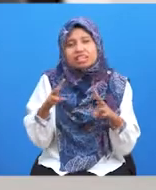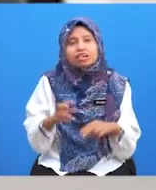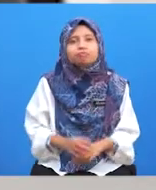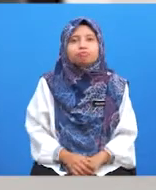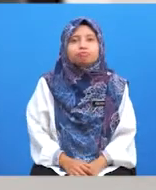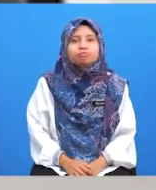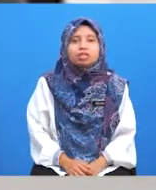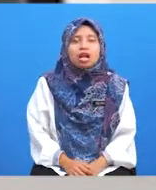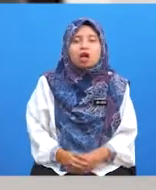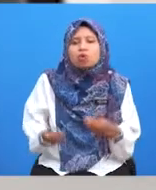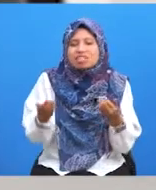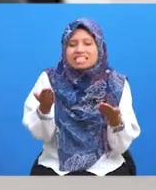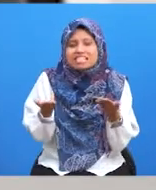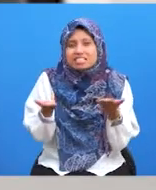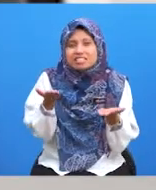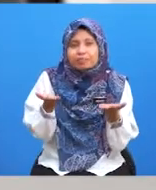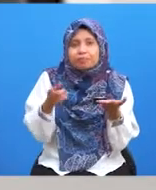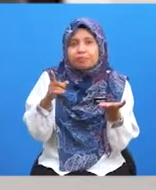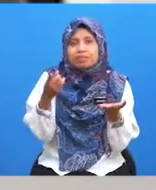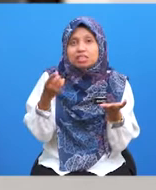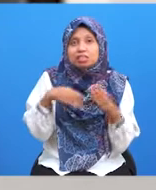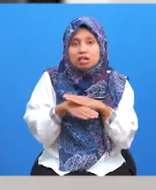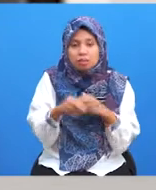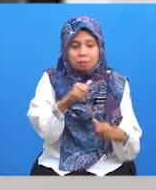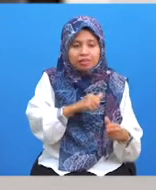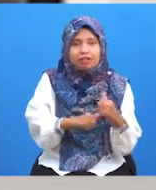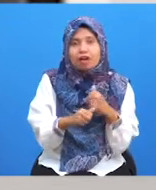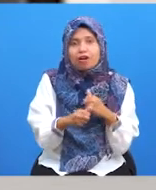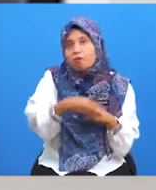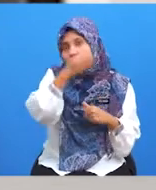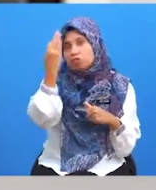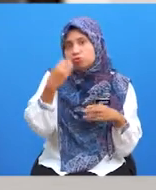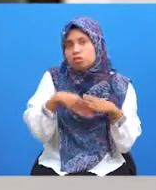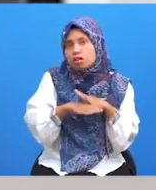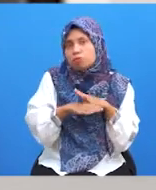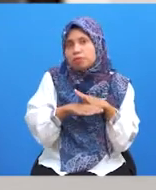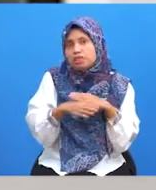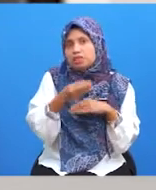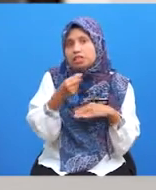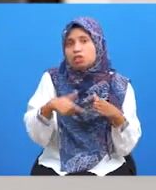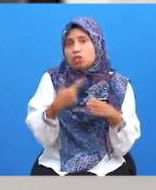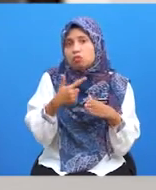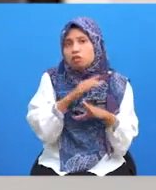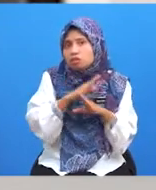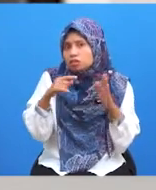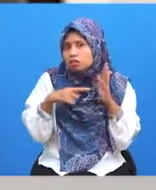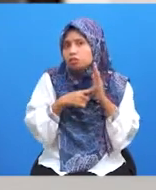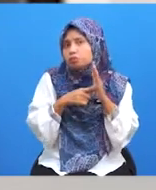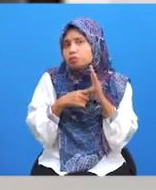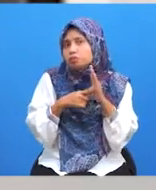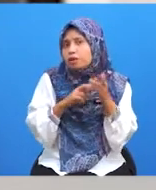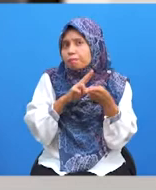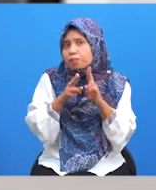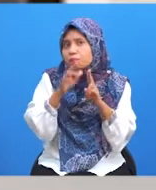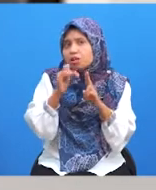keadaan yang konsisten dalam pernyataan facto dalaman dan faktor luaran tidak menunjukkan perubahan